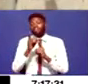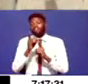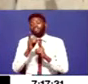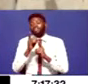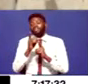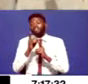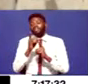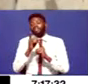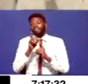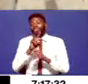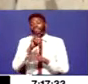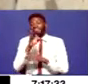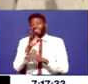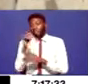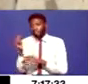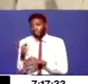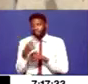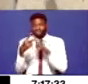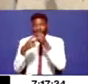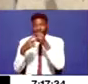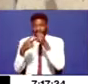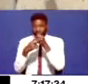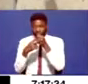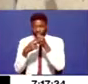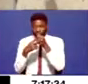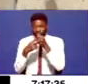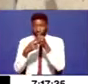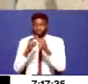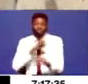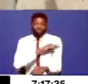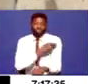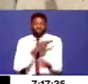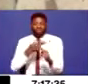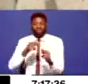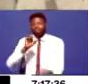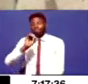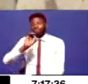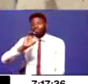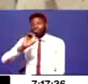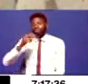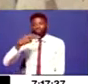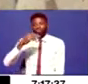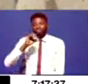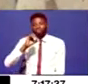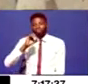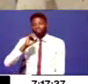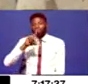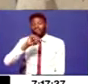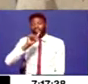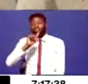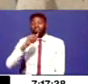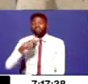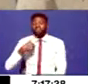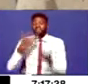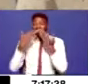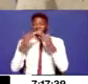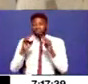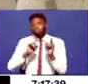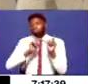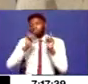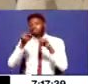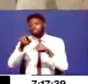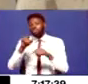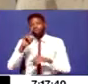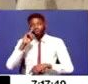Gocholia. Nilienda nyumbani, fika nyumbani nilijua mtoto yako mzima. Kini baada ya mwezi